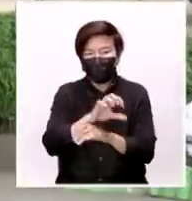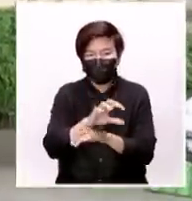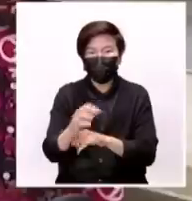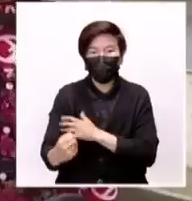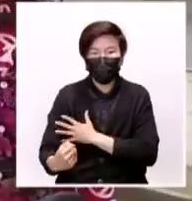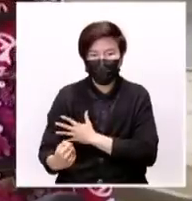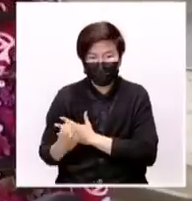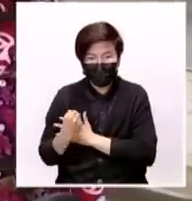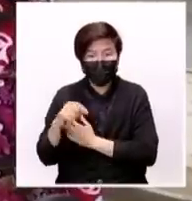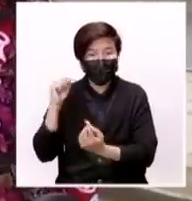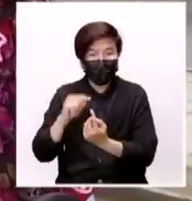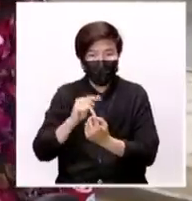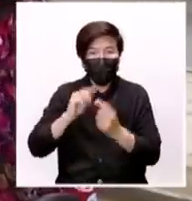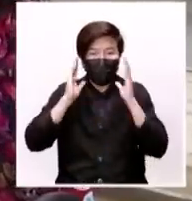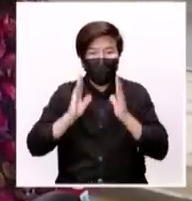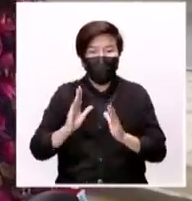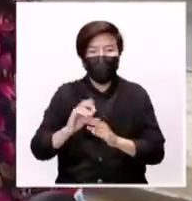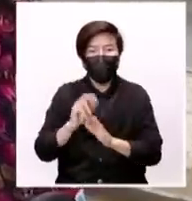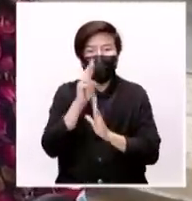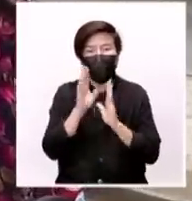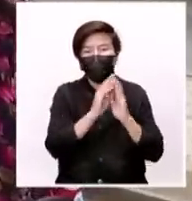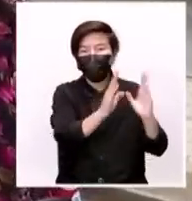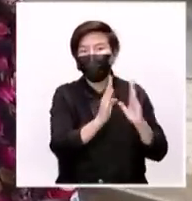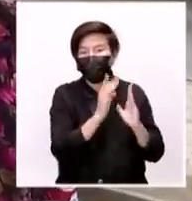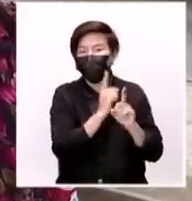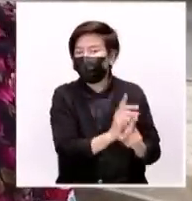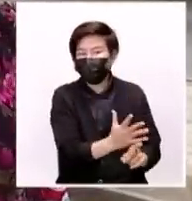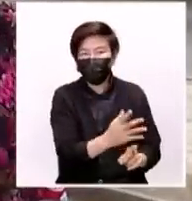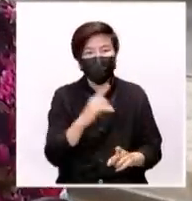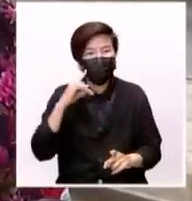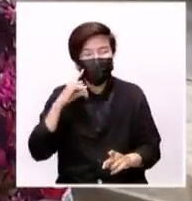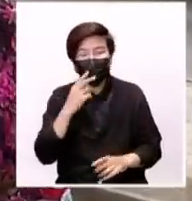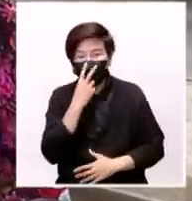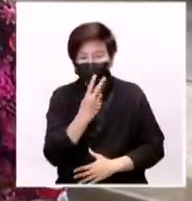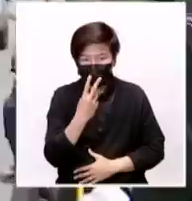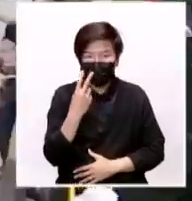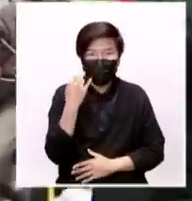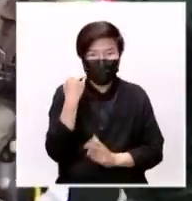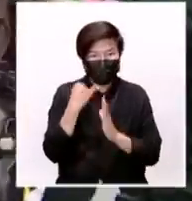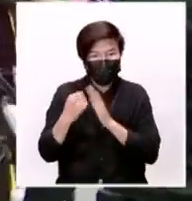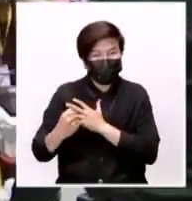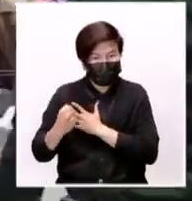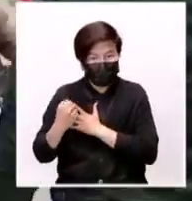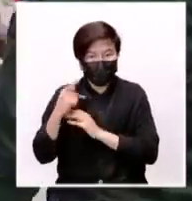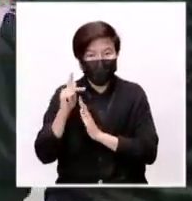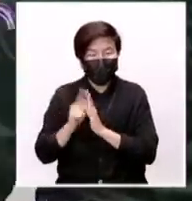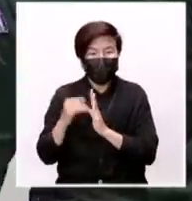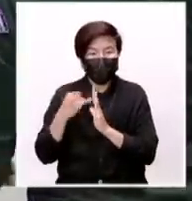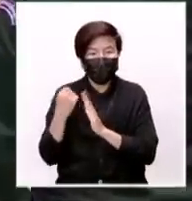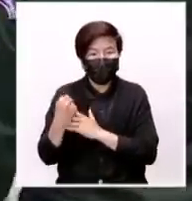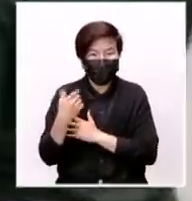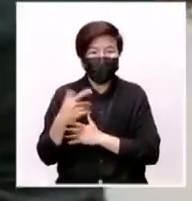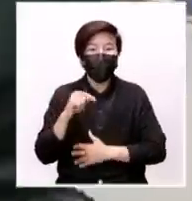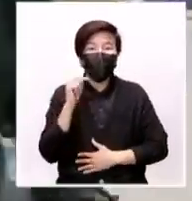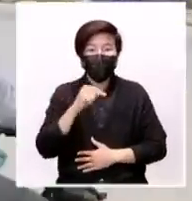ดสำหรับคนที่ฝ่าฝืนมาตรการรับมือโรคระบาดนะคะมีอะไรบ้างเดี๋ยวพามาดูกันค่ะอย่างเช่นศาลเทศ